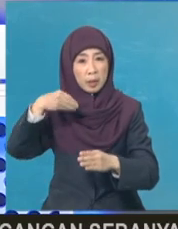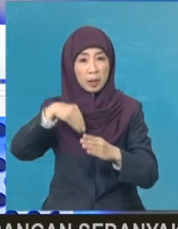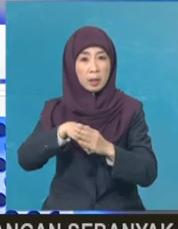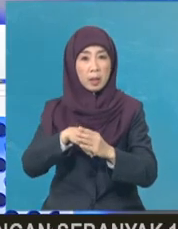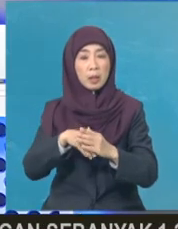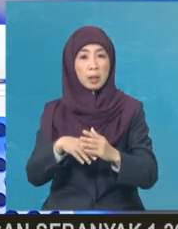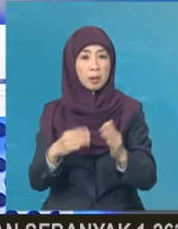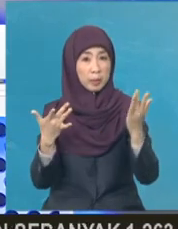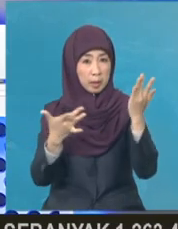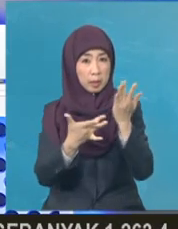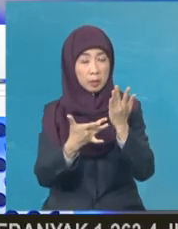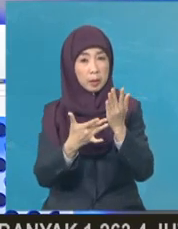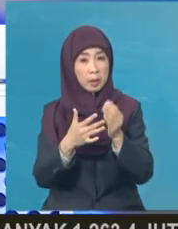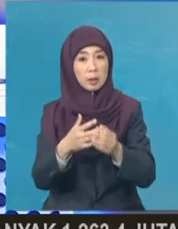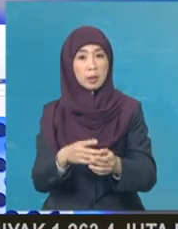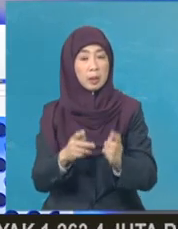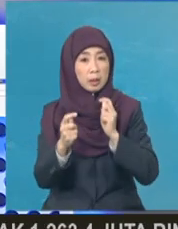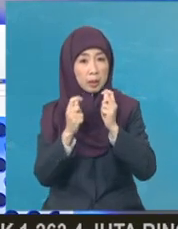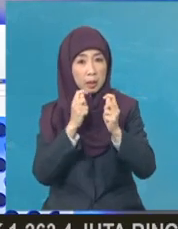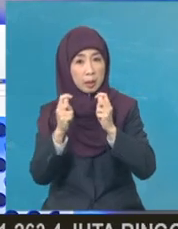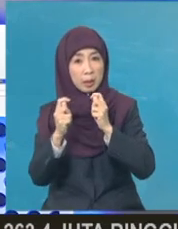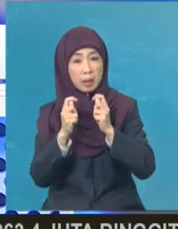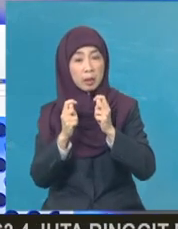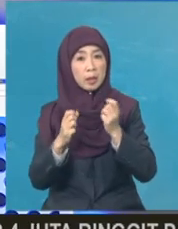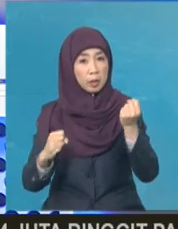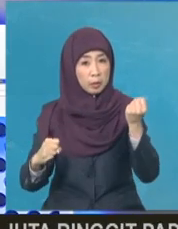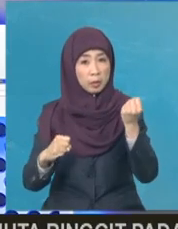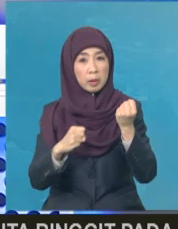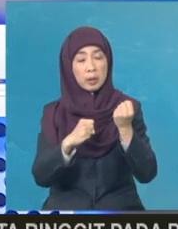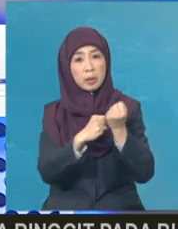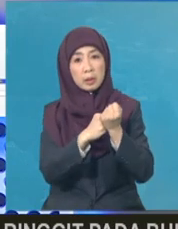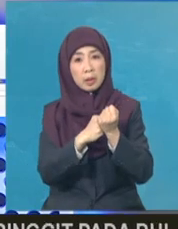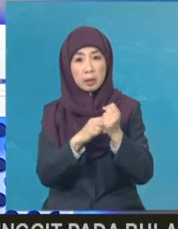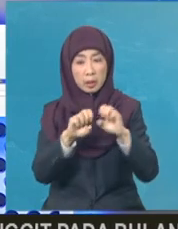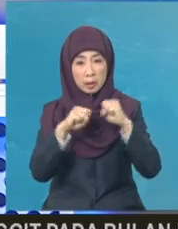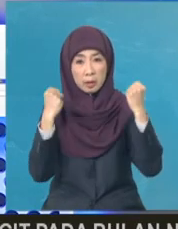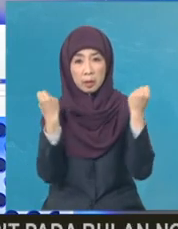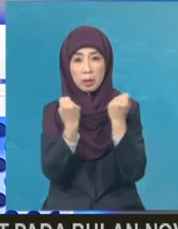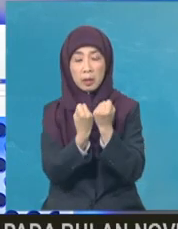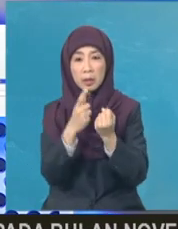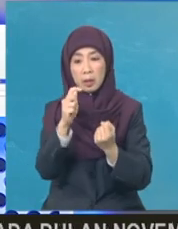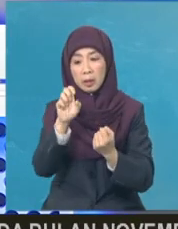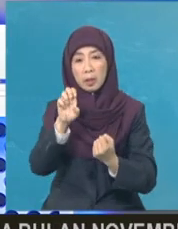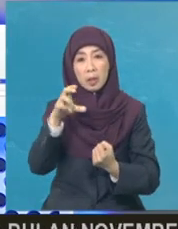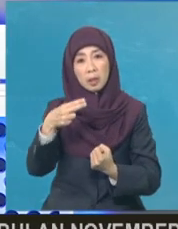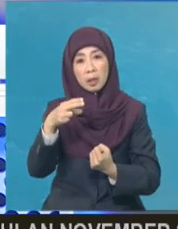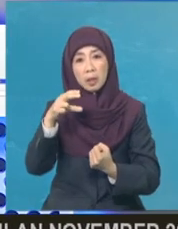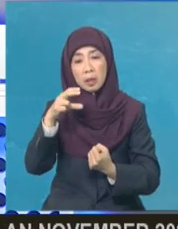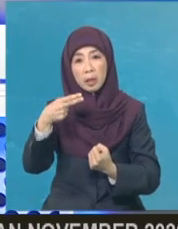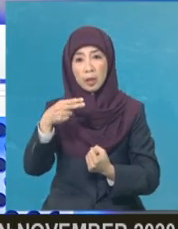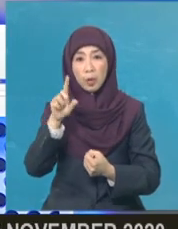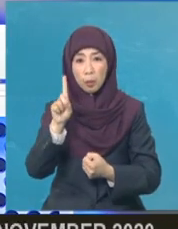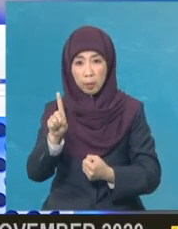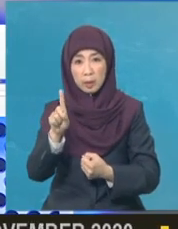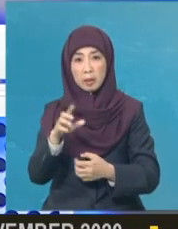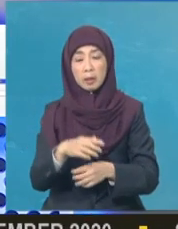teknologi tak 5 yang berlangsung tidak Mal Gadung itu juga diungkapkan dengan kecil sama syari'at tekwan Solutions dan rumah